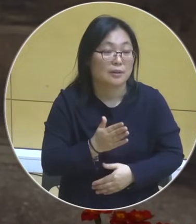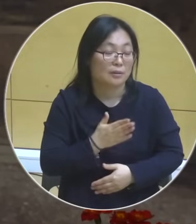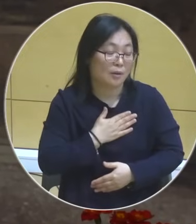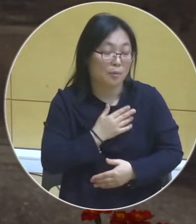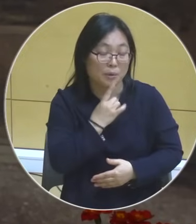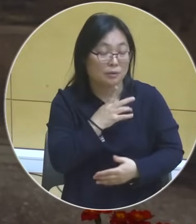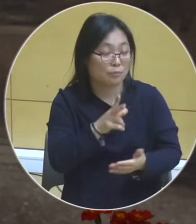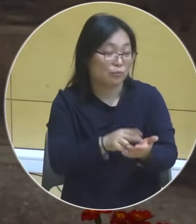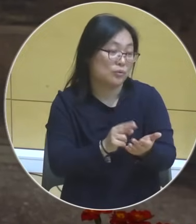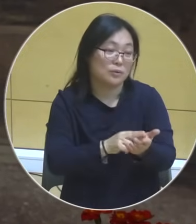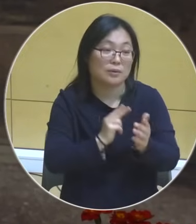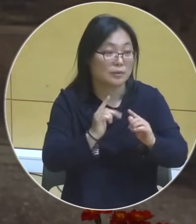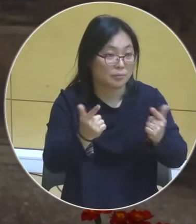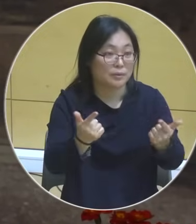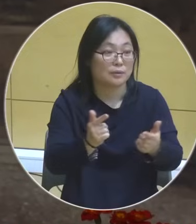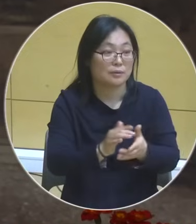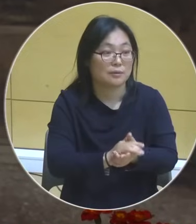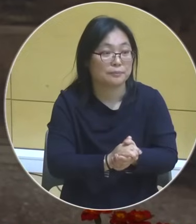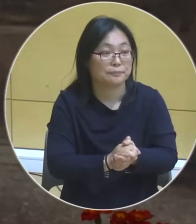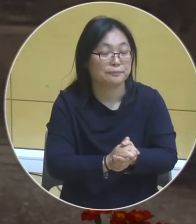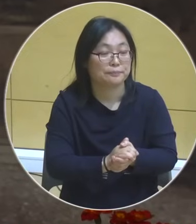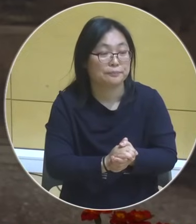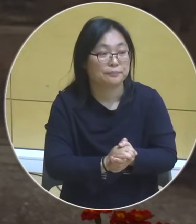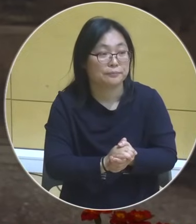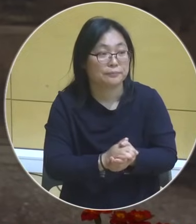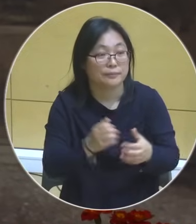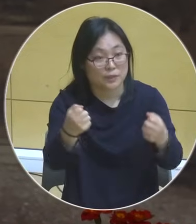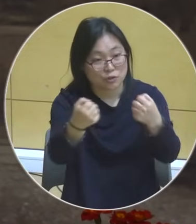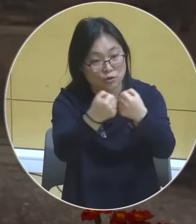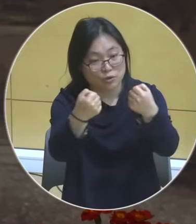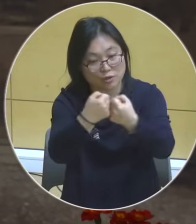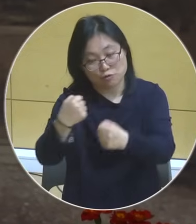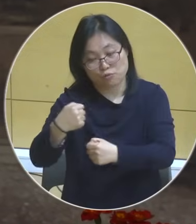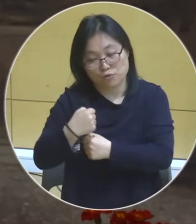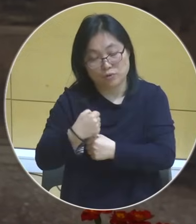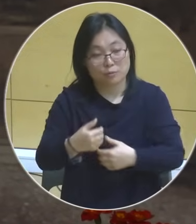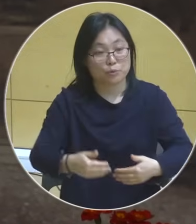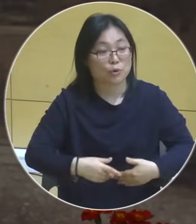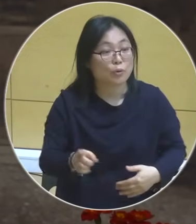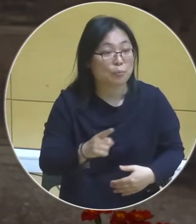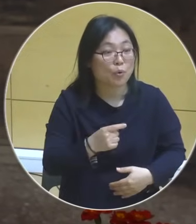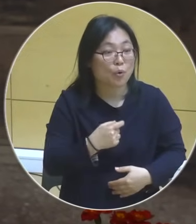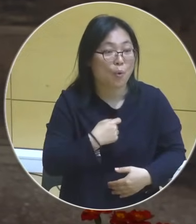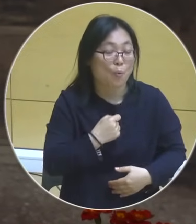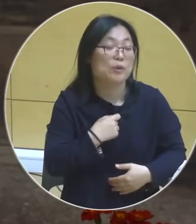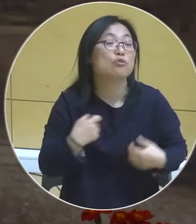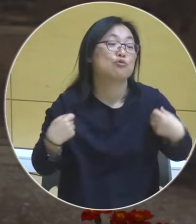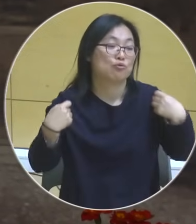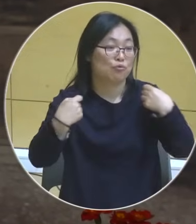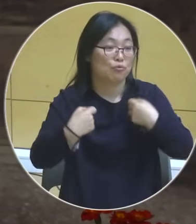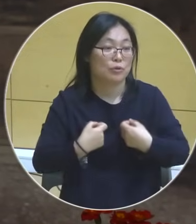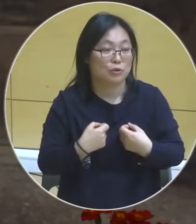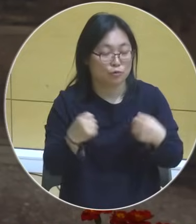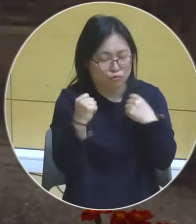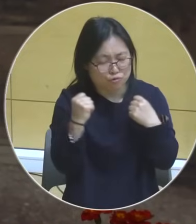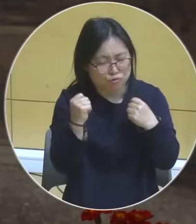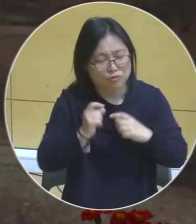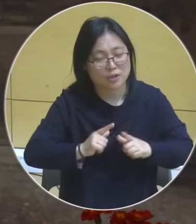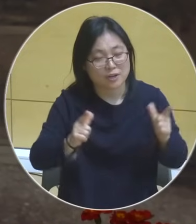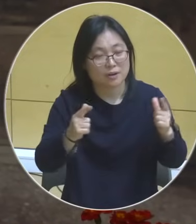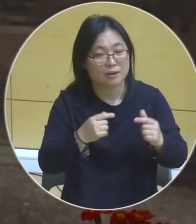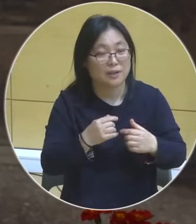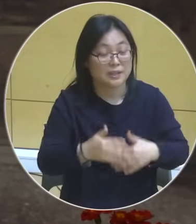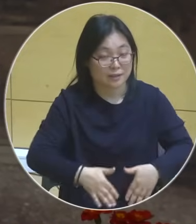문제가 아니었습니다. 여러분, 전쟁하는 군인들에게 필요한 것은 외투입니다. 추운 겨울에 외투입니다. 외투가